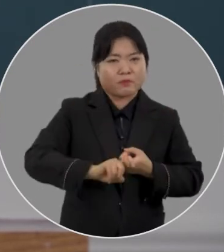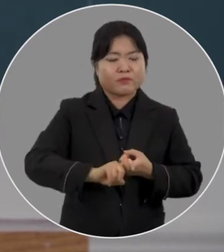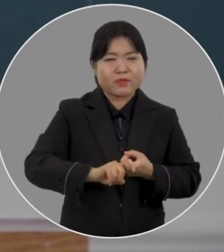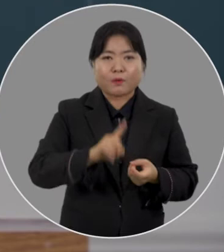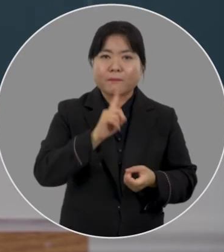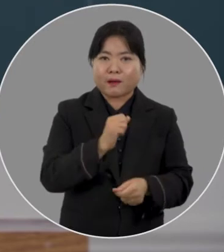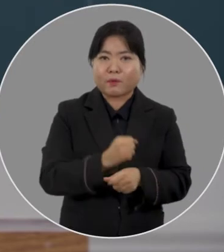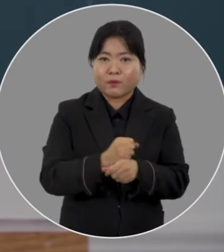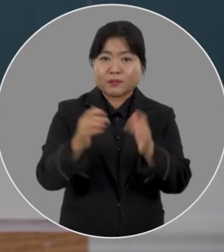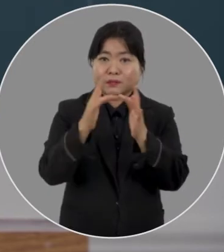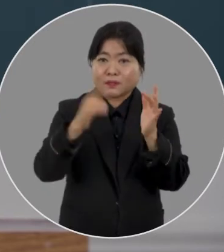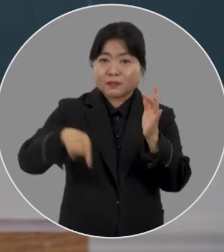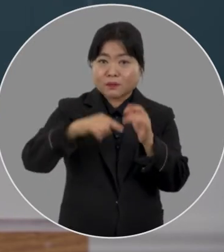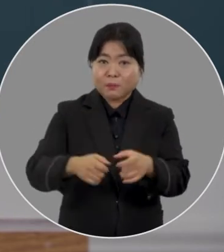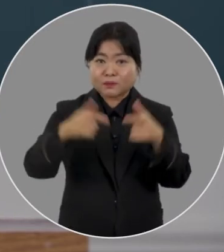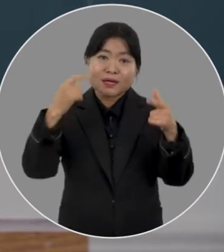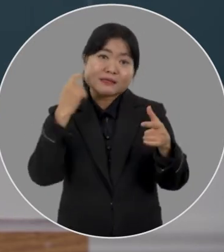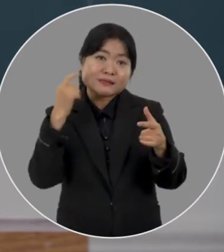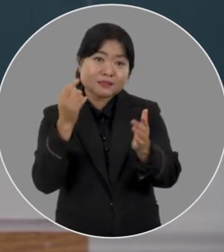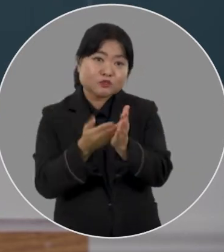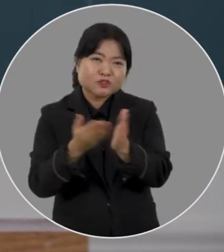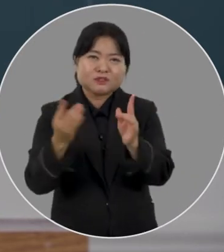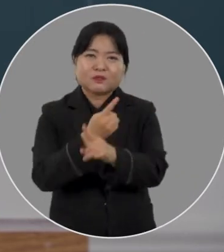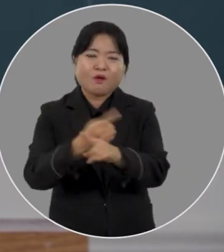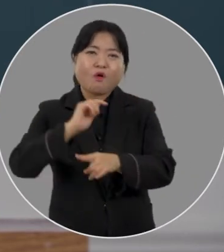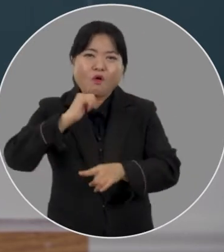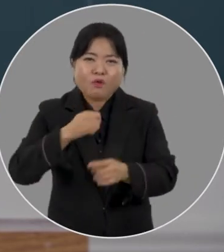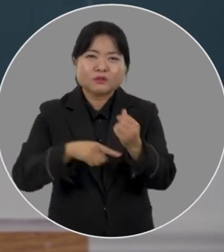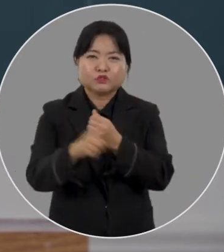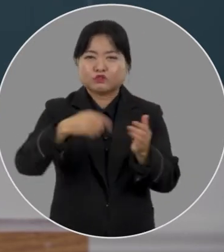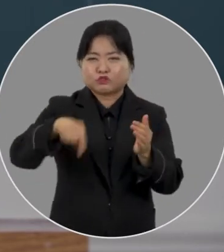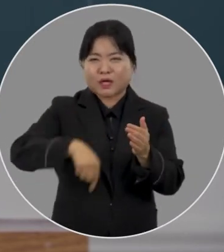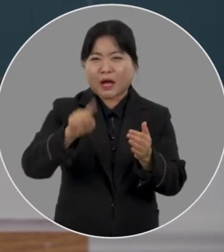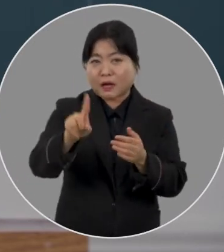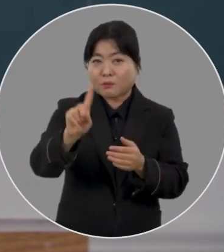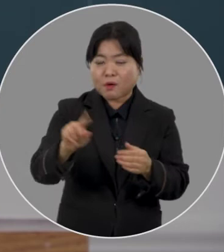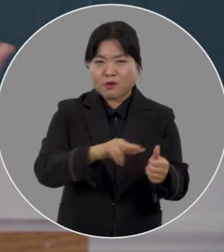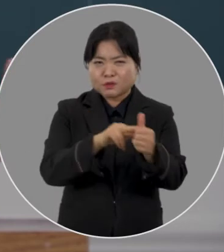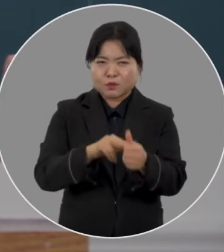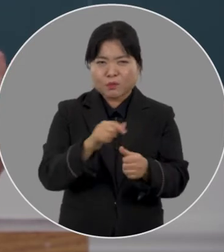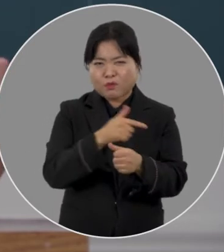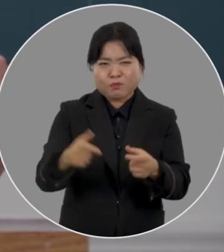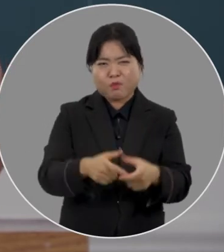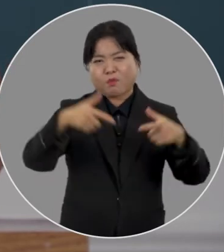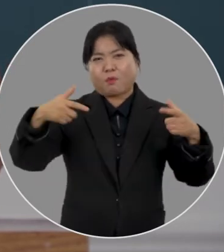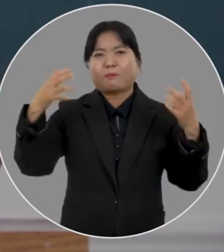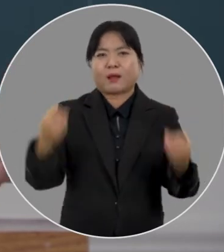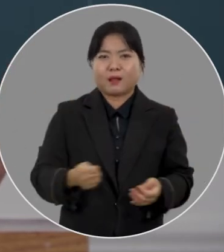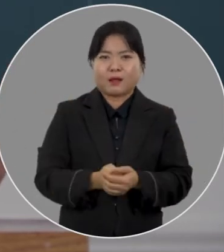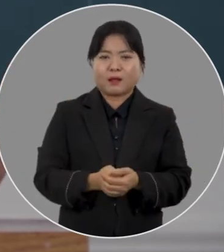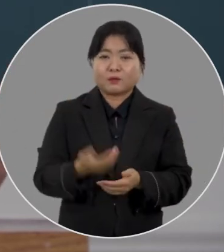이제 인터넷상에서 퍼지는 이런 가짜 뉴스를 정정하기 힘든 이유 중에 하나가 그걸 거예요. 그러니까 정보는 너무 널려